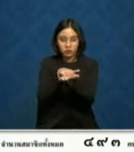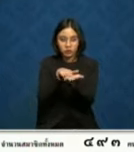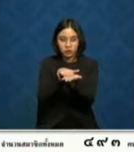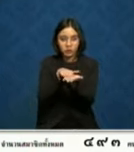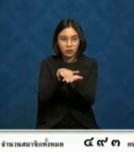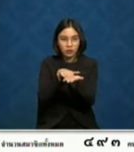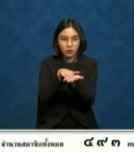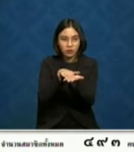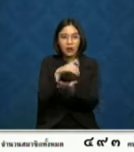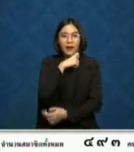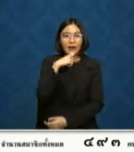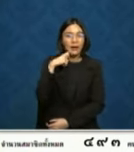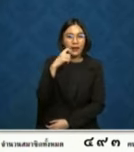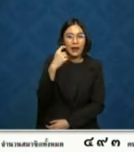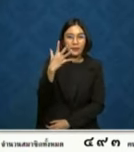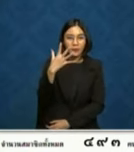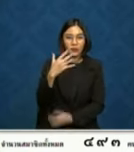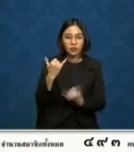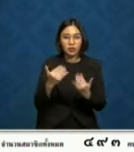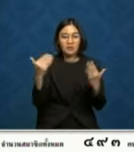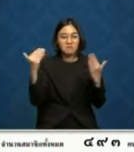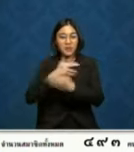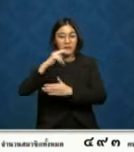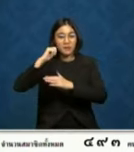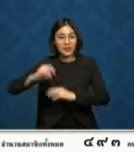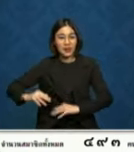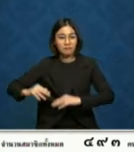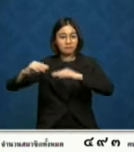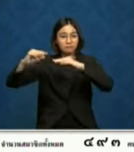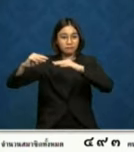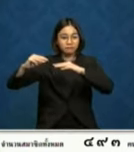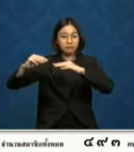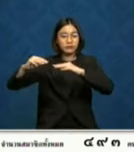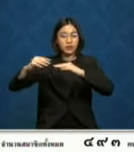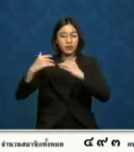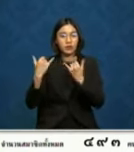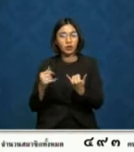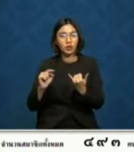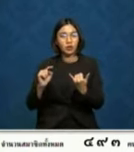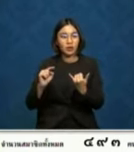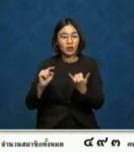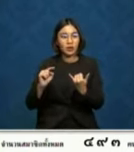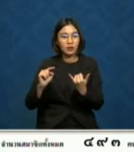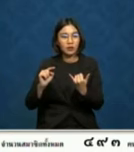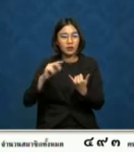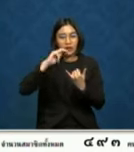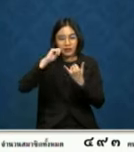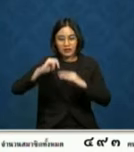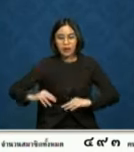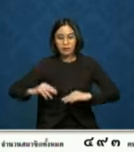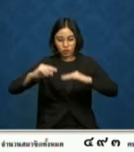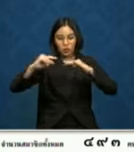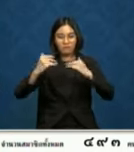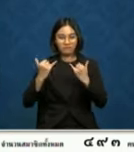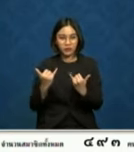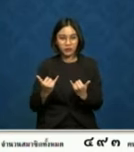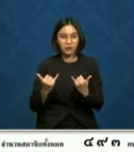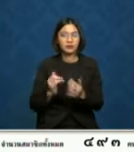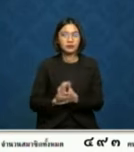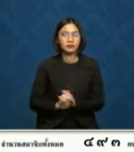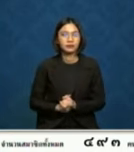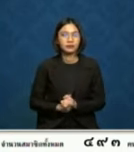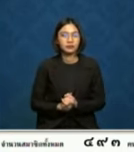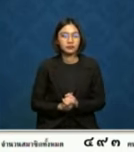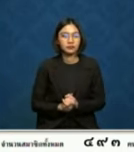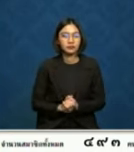เอ่อไม่แล้งแล้วแล้วก็จะกลายเป็นน้ำมากขึ้นมาแล้วก็เข้าสู่สภาวะลานีย่าเหมือนที่เกิดขึ้นในปัจจุบันนี้นะ